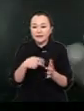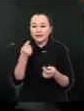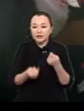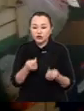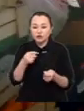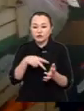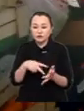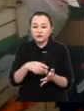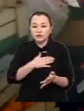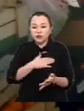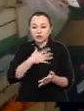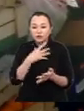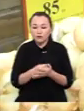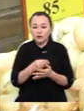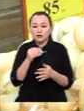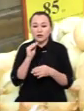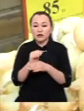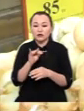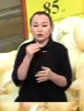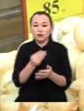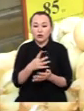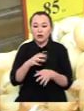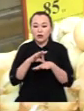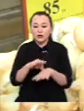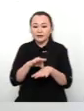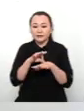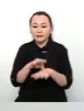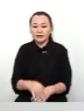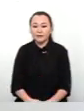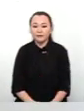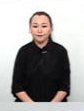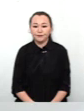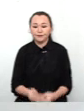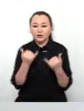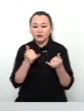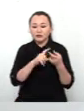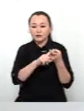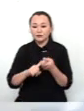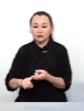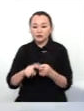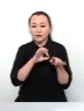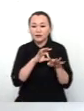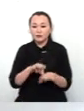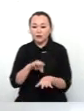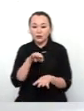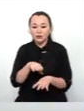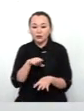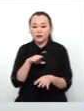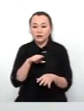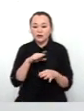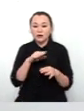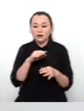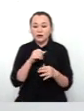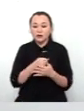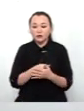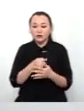На стоимость наших овощей накладывается и дорогая логистика. Сейчас цепочка транспортировки от поля